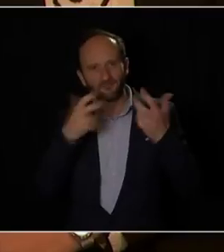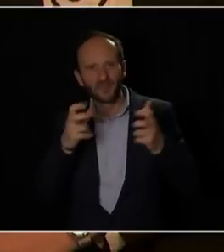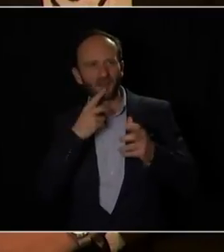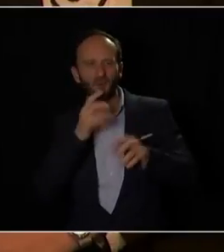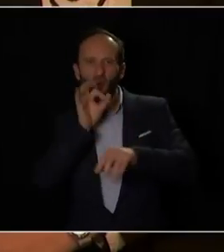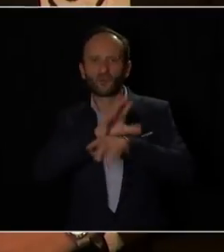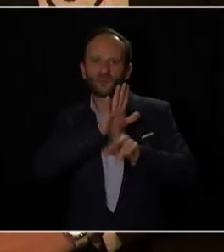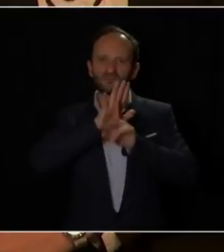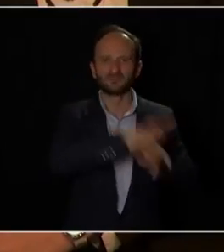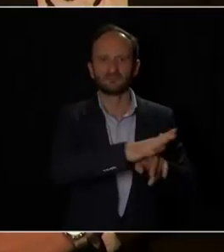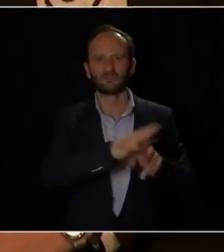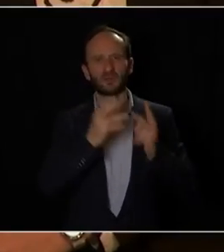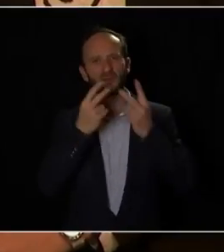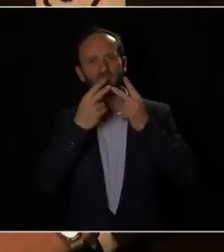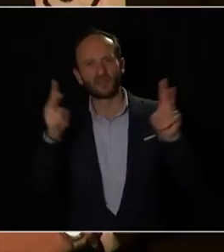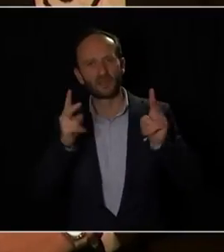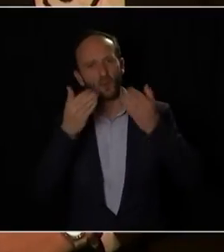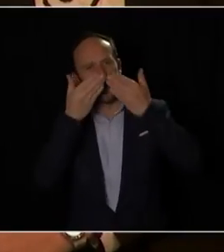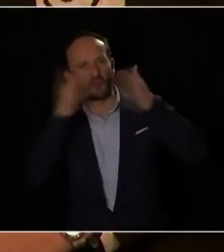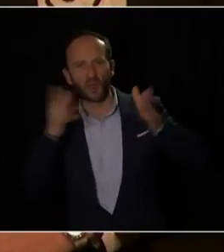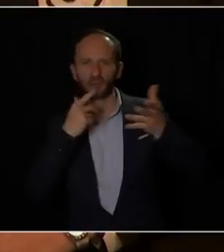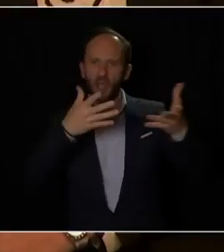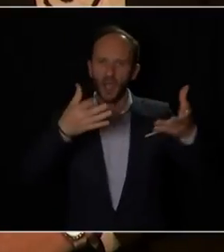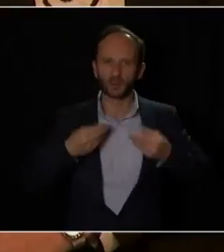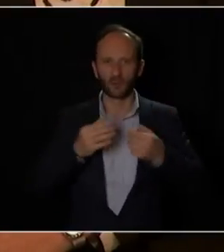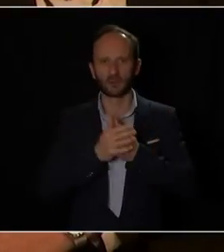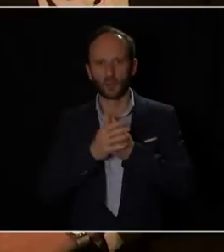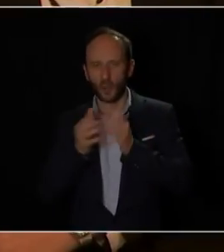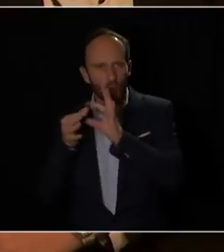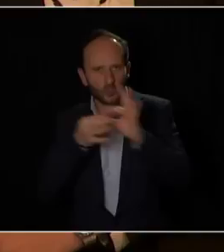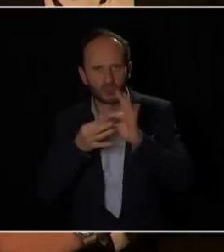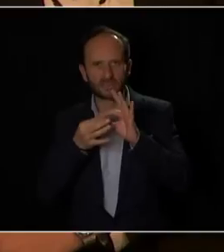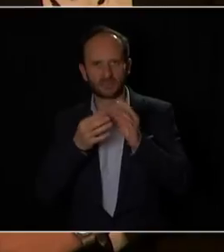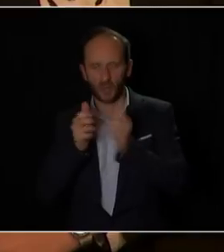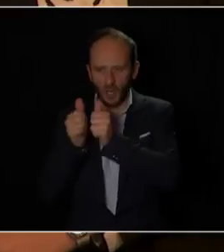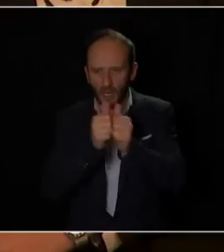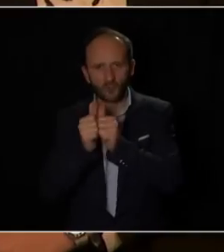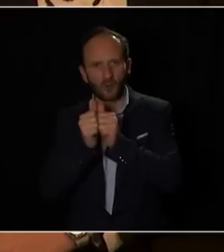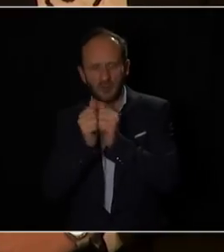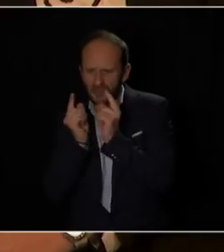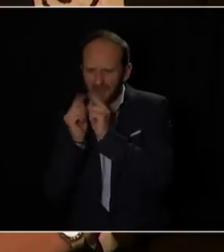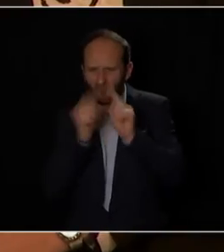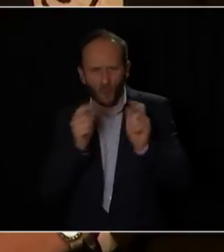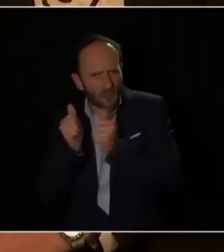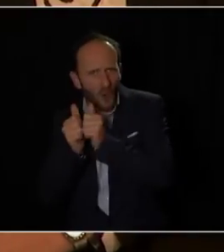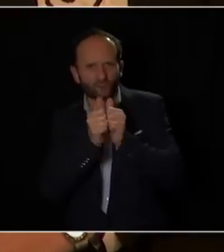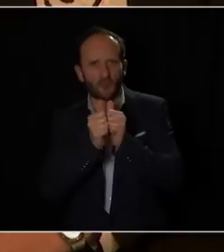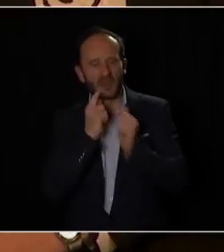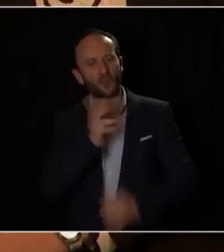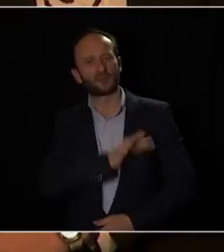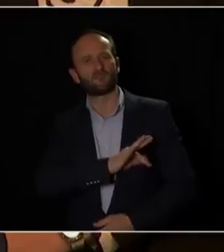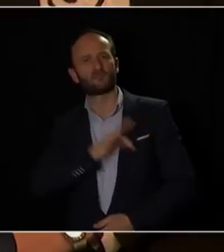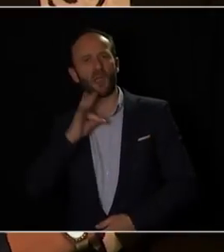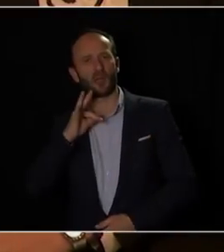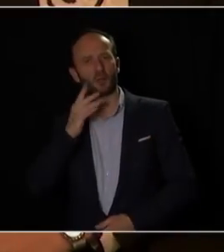ville ouverte et accueillante, unie, rassemblée dans sa diversité, qui porte avec fierté son idéal